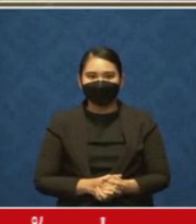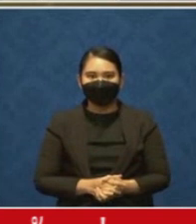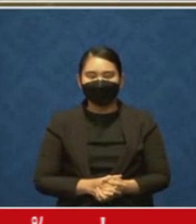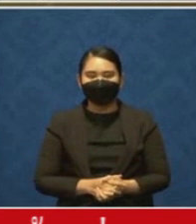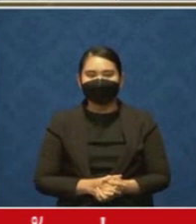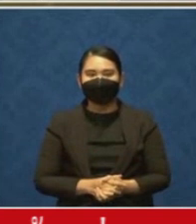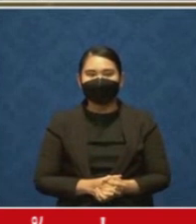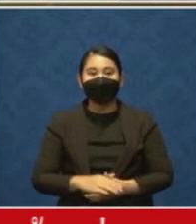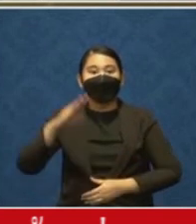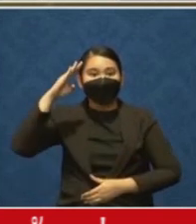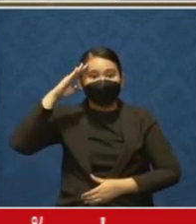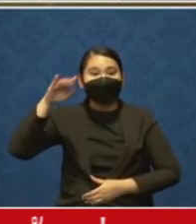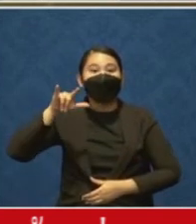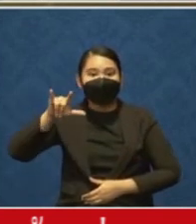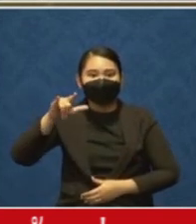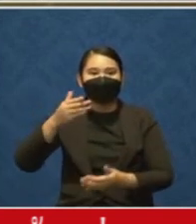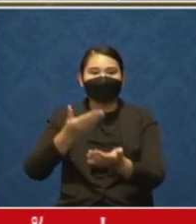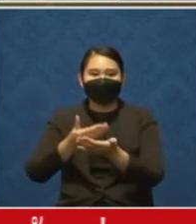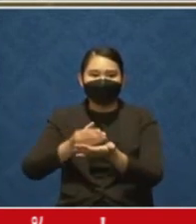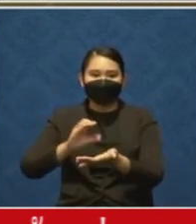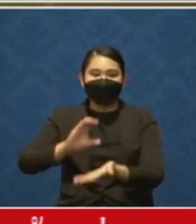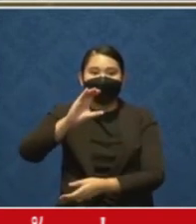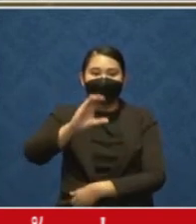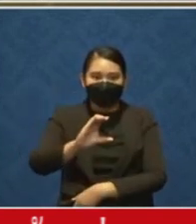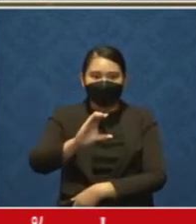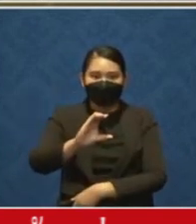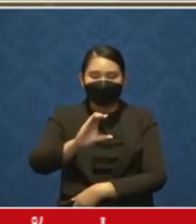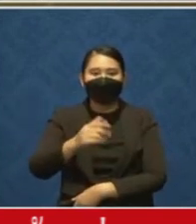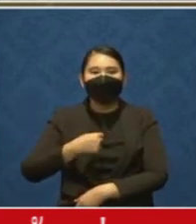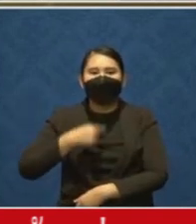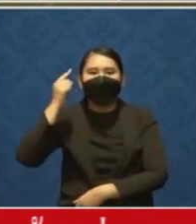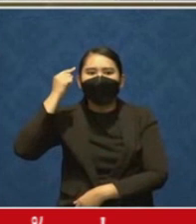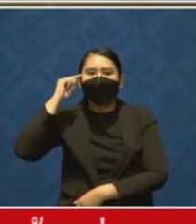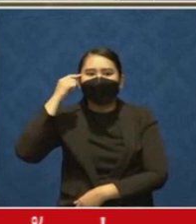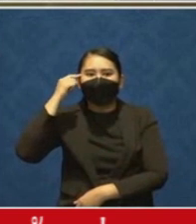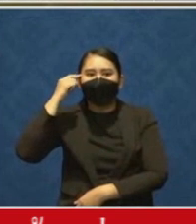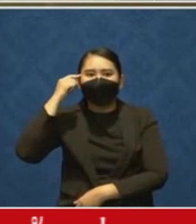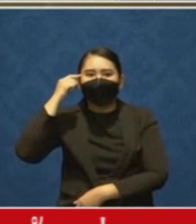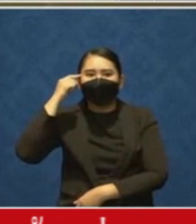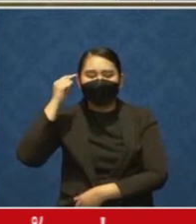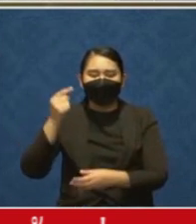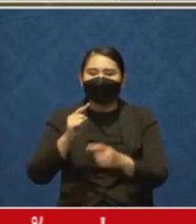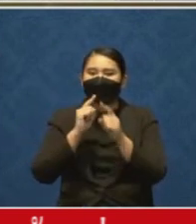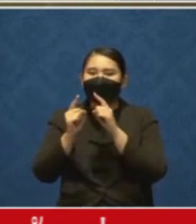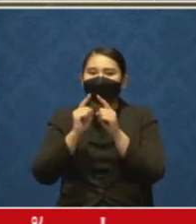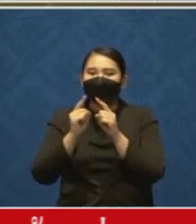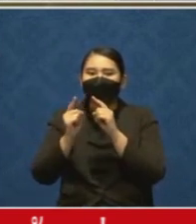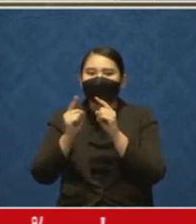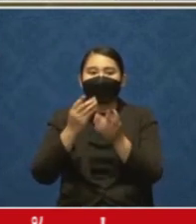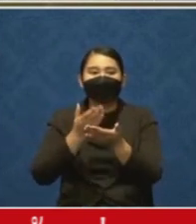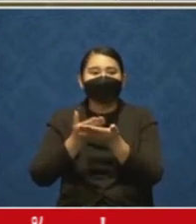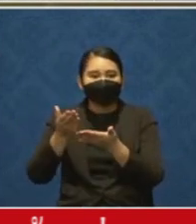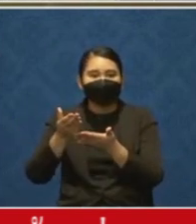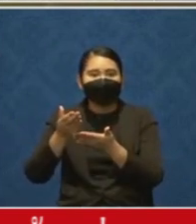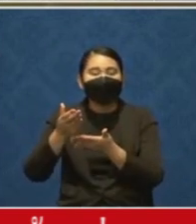กองทัพอากาศครับให้เงินไปแล้วเนี่ยนะครับผมยังไม่รู้เลยครับจะมีความสามารถที่จะไปซื้อเครื่อง